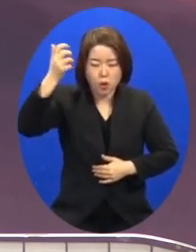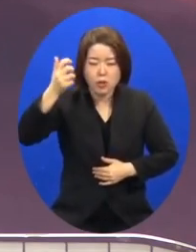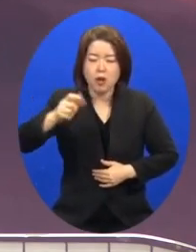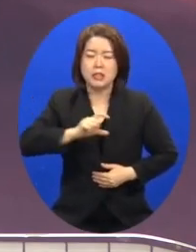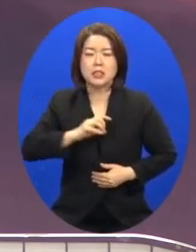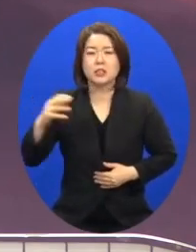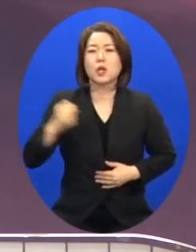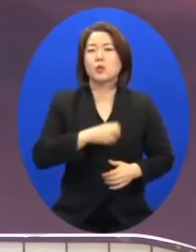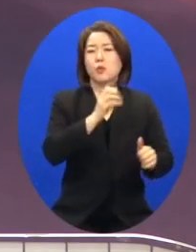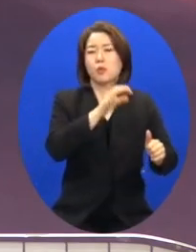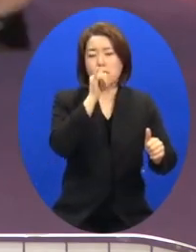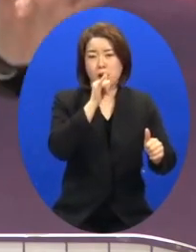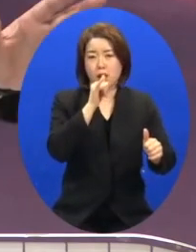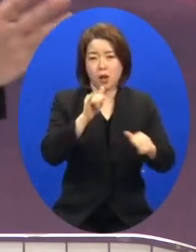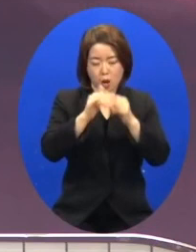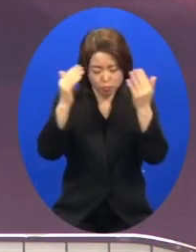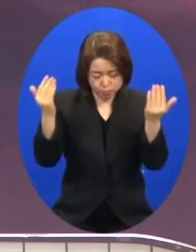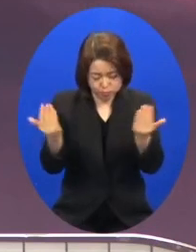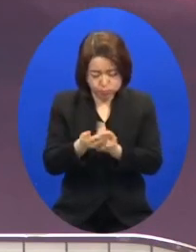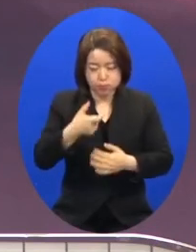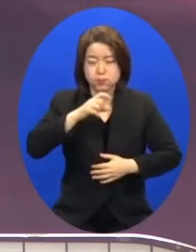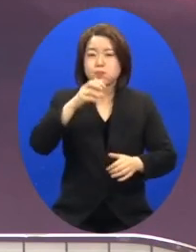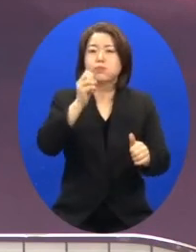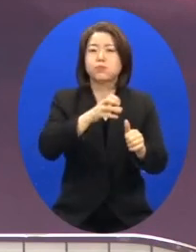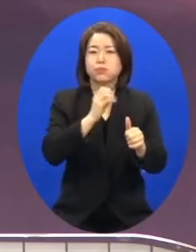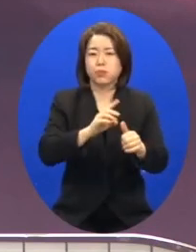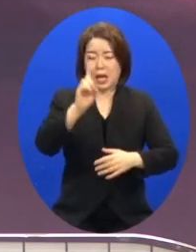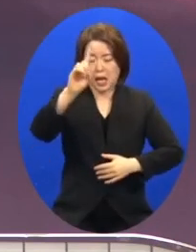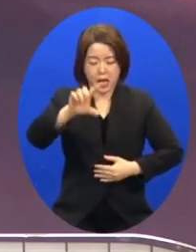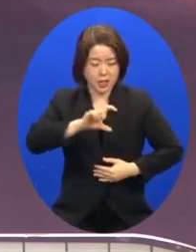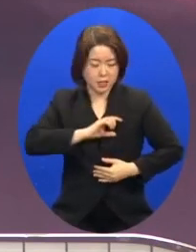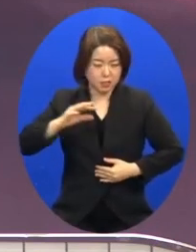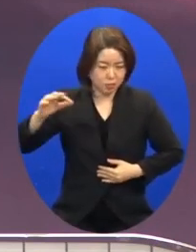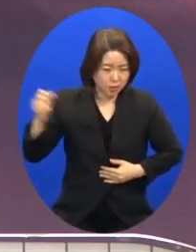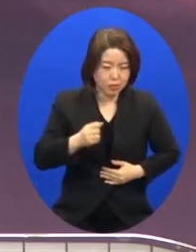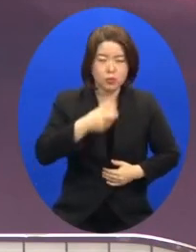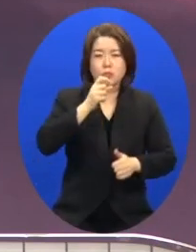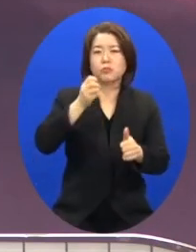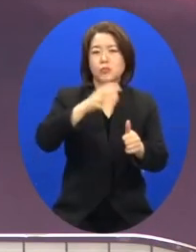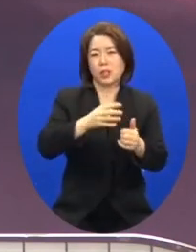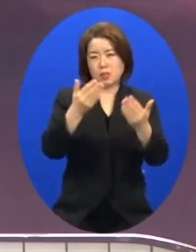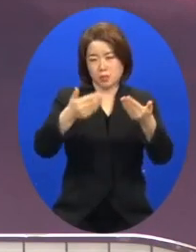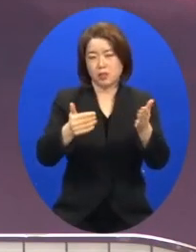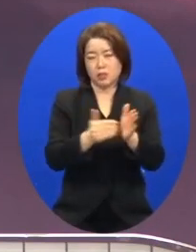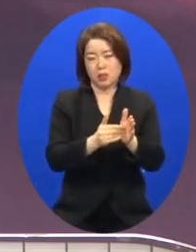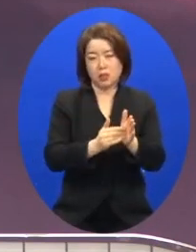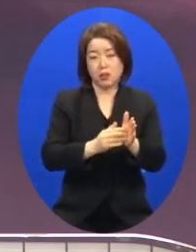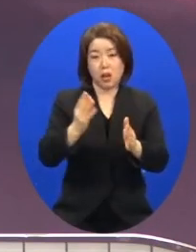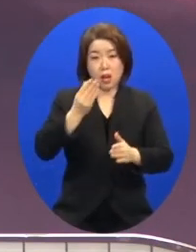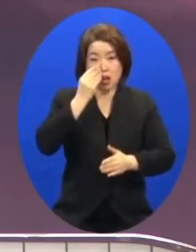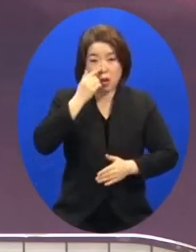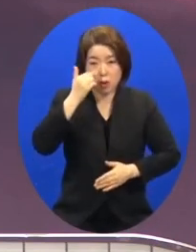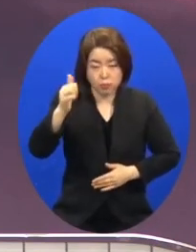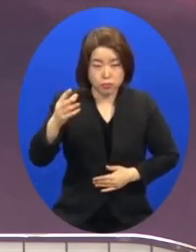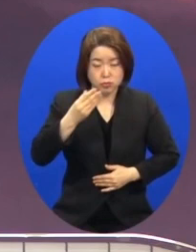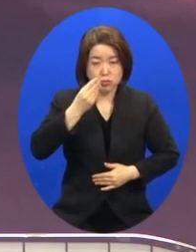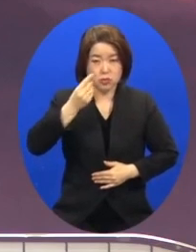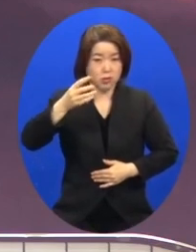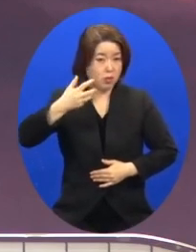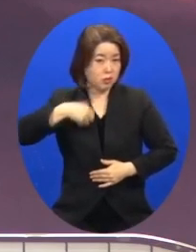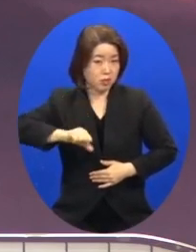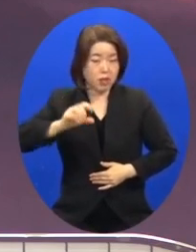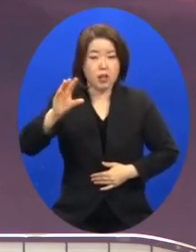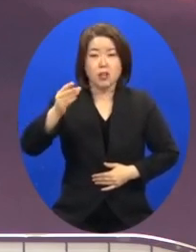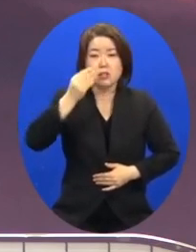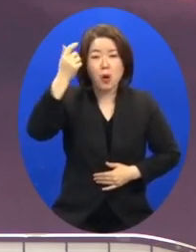없어요 모든 세례 받은 사람은 다한 이름으로 세례를 받았어요 성부와 성자와 성령의 이름으로 세례 받은